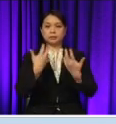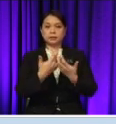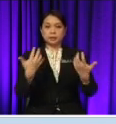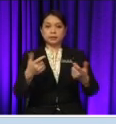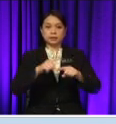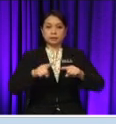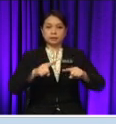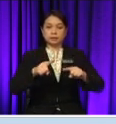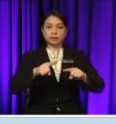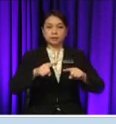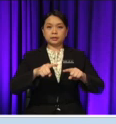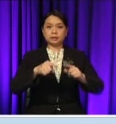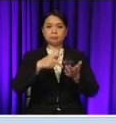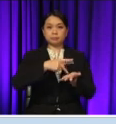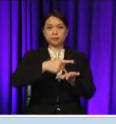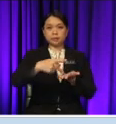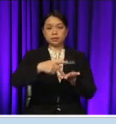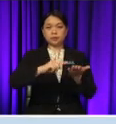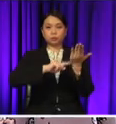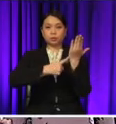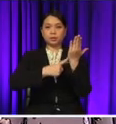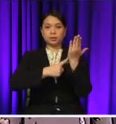dibayar satu